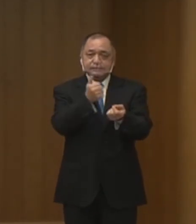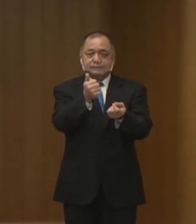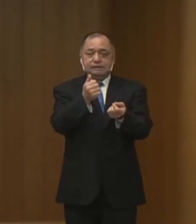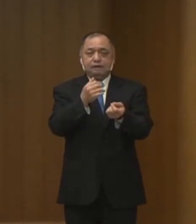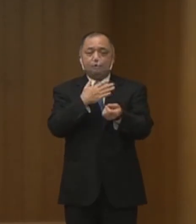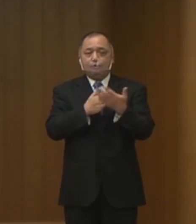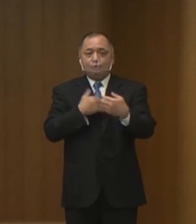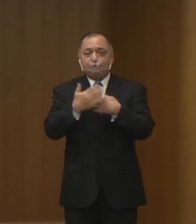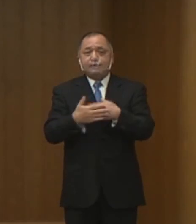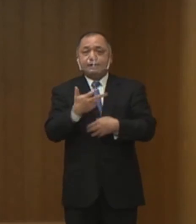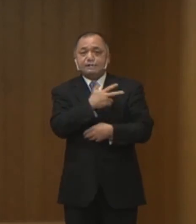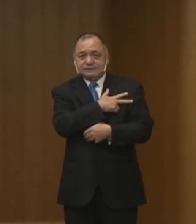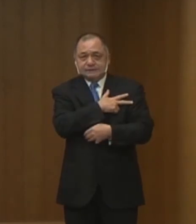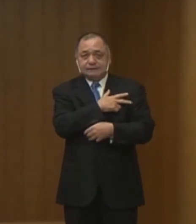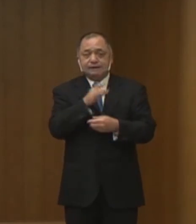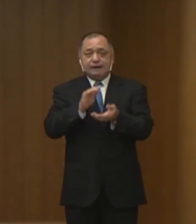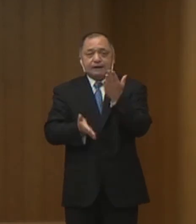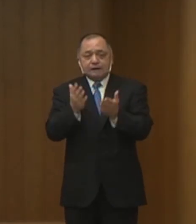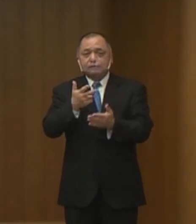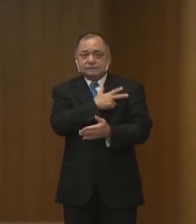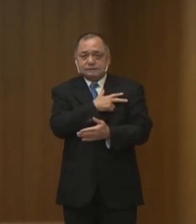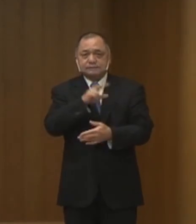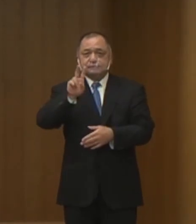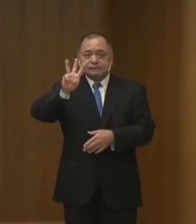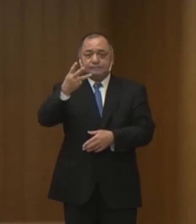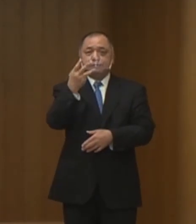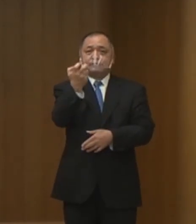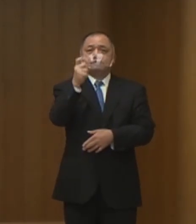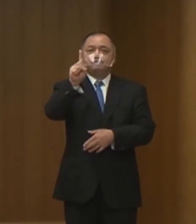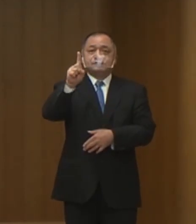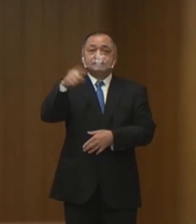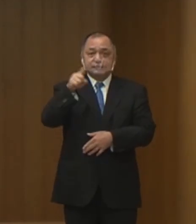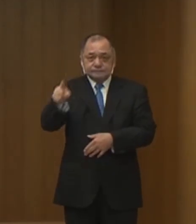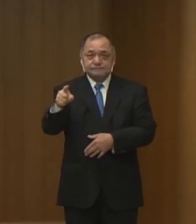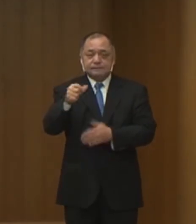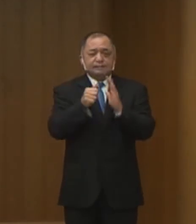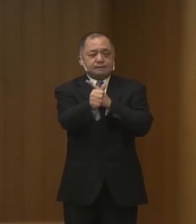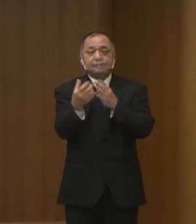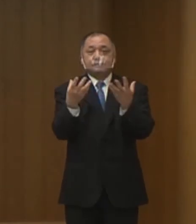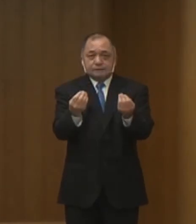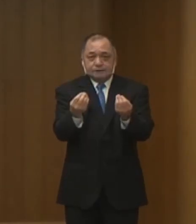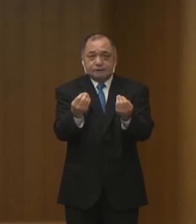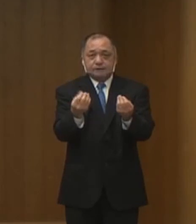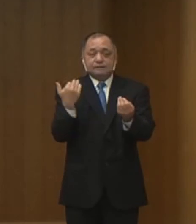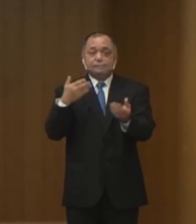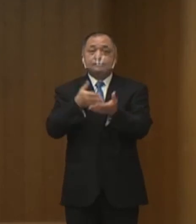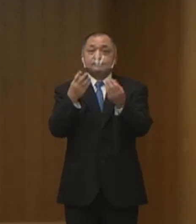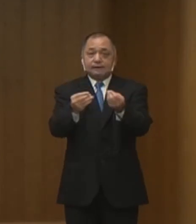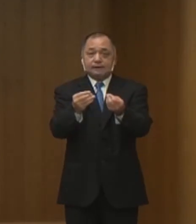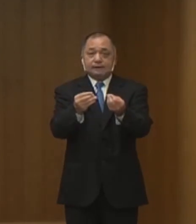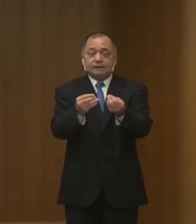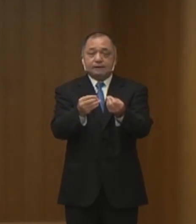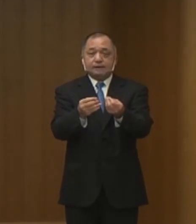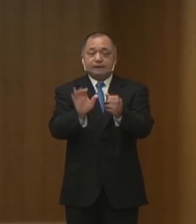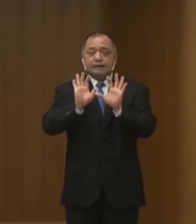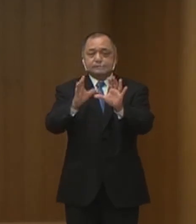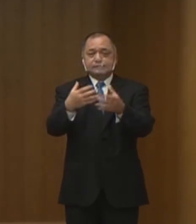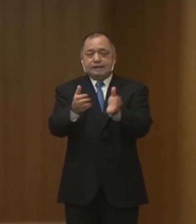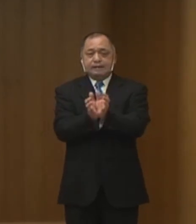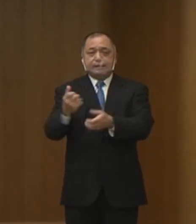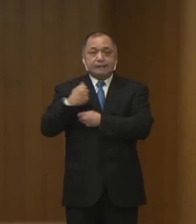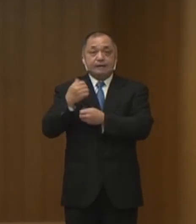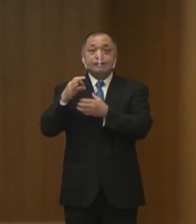看護師等延べ371名を派遣をいたしまして、また9日には先ほどお話ししましたけれども自衛隊から10名